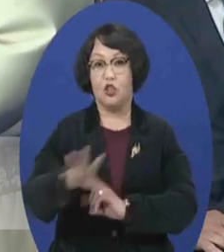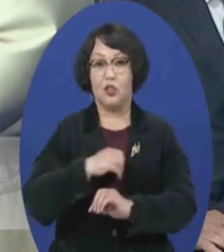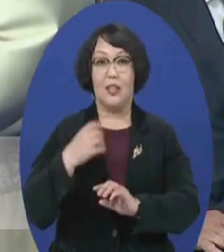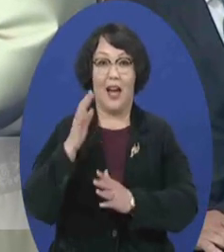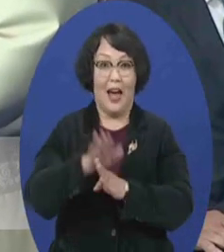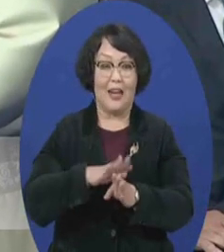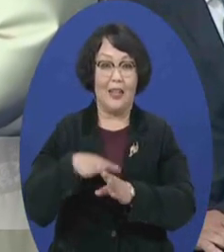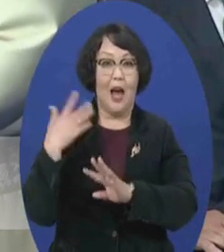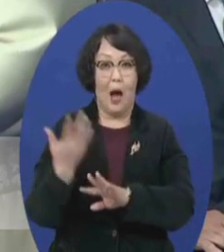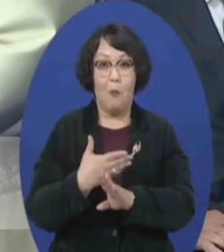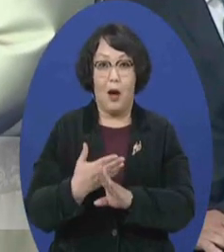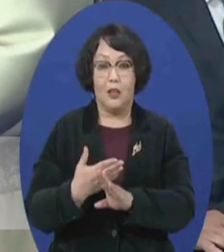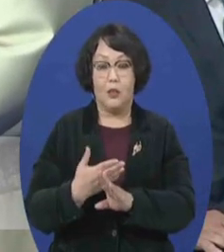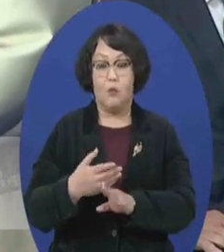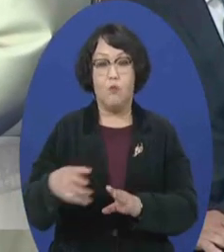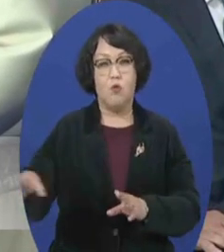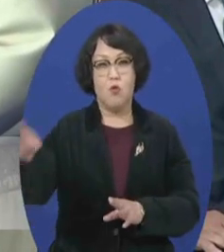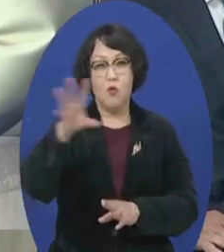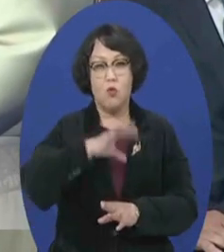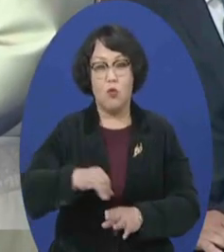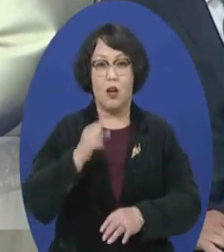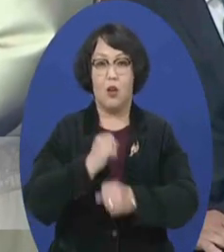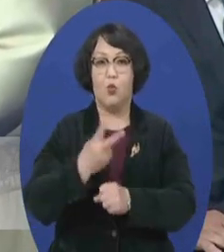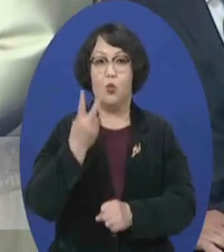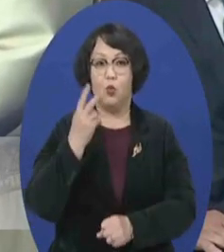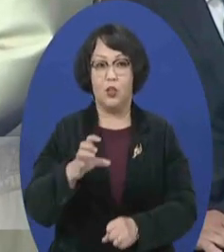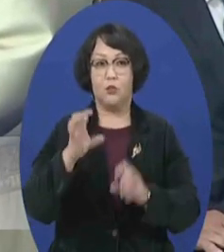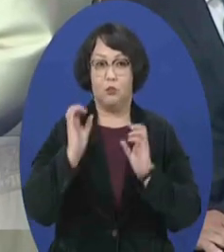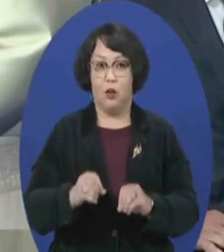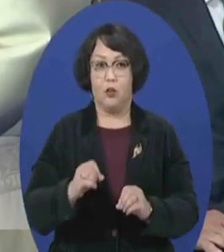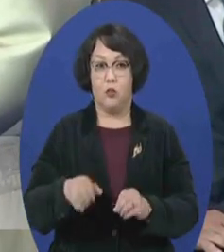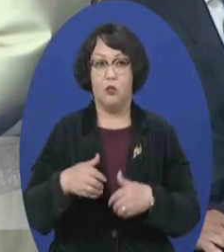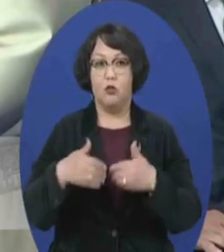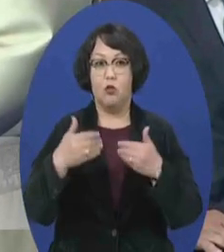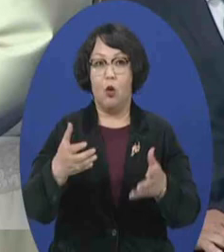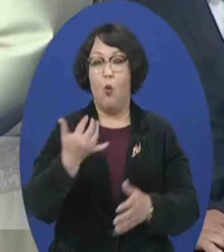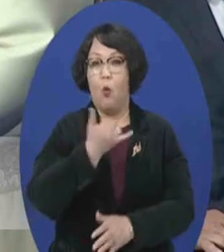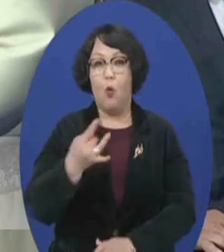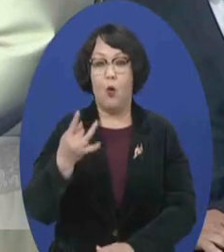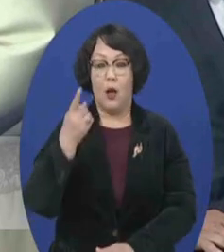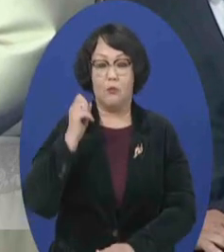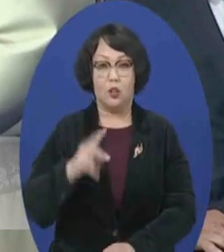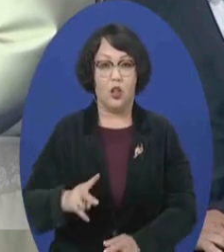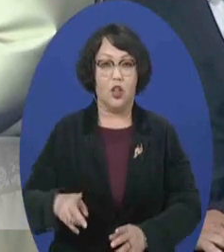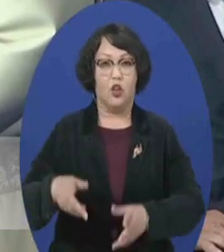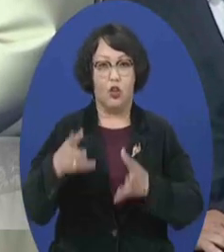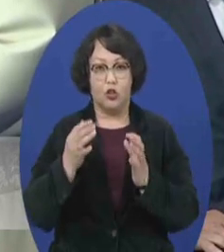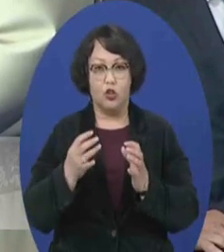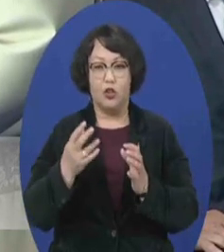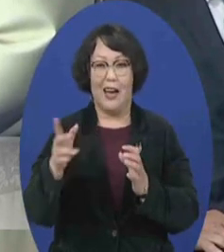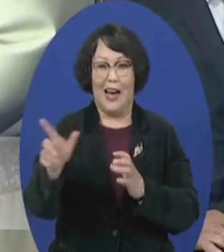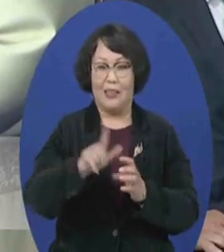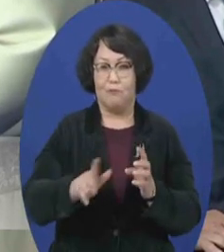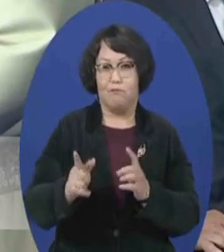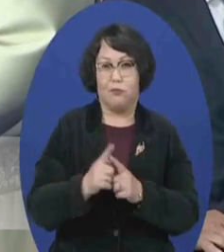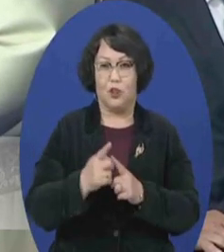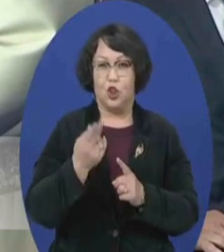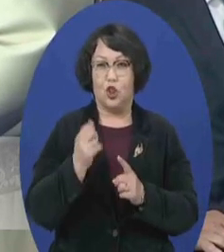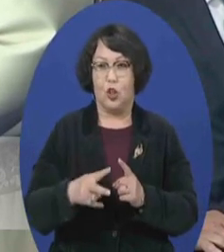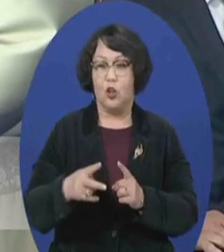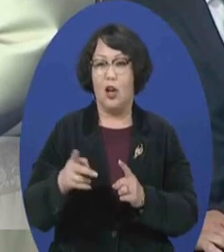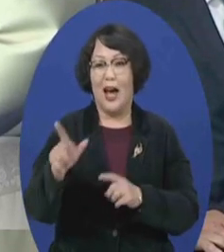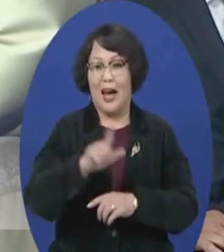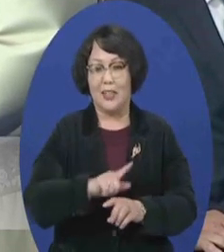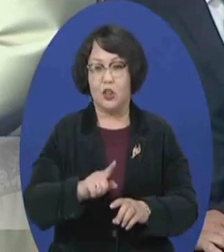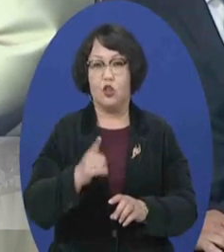хайрлан хамгаалах явдлыг бүх нийтийн үйлс болгон өрнүүлж, уур амьсгалын өөрчлөлт, цөлжилт, хөрс, ус,